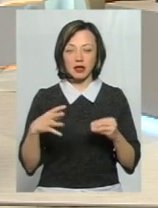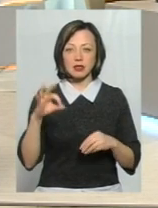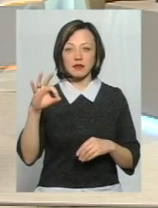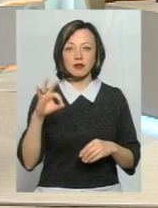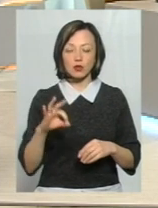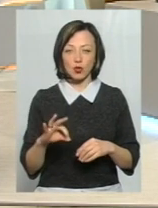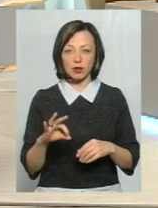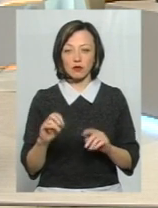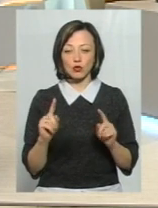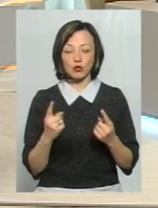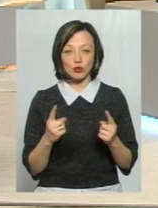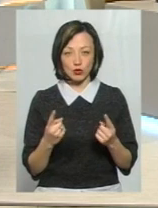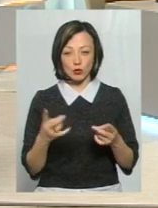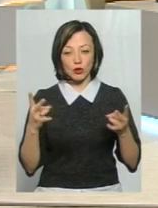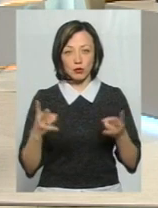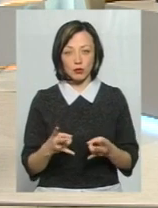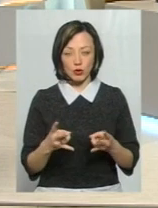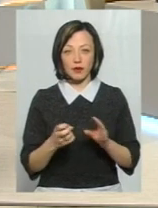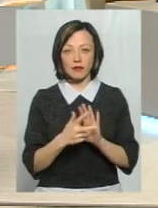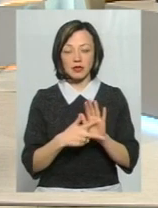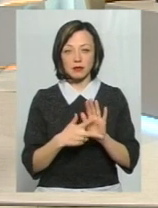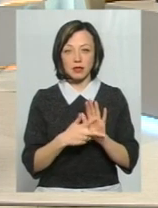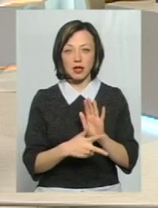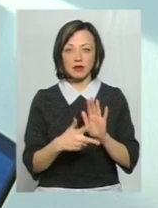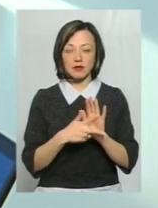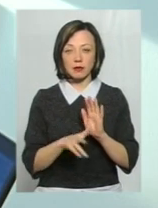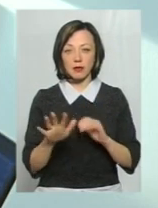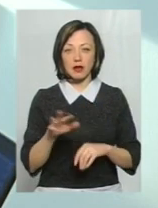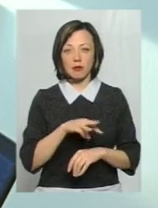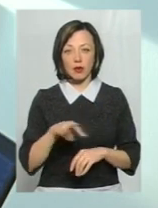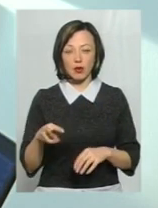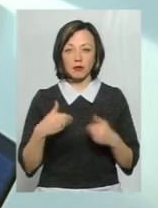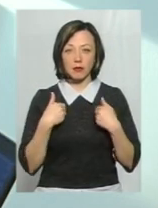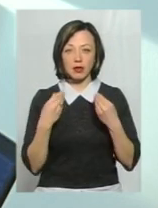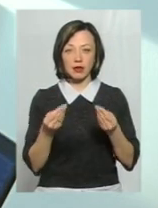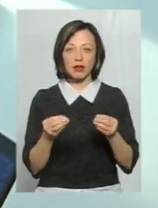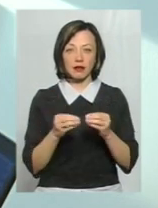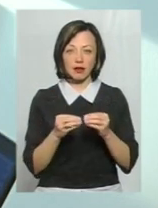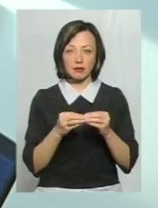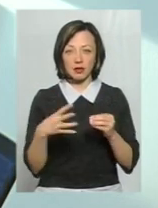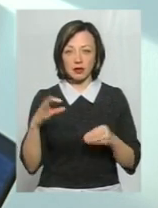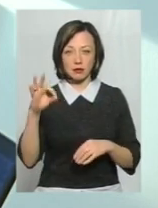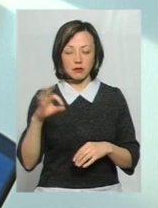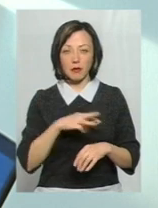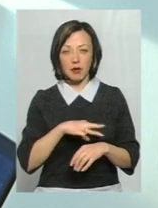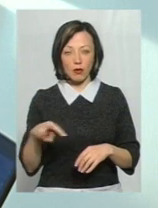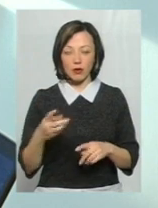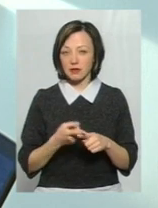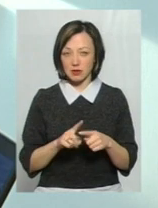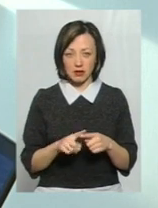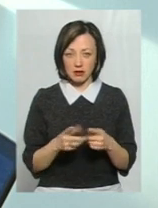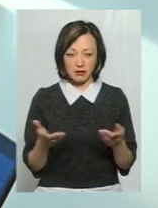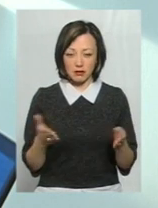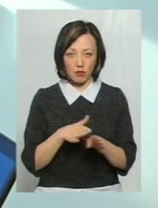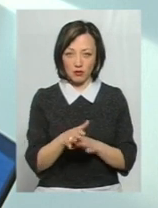10-15%, тому що потребує для цього 80-85 мільйонів, ми дали умовно 10-15 мільйонів. Це хіба це